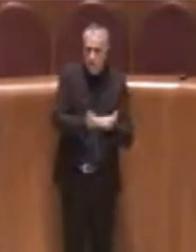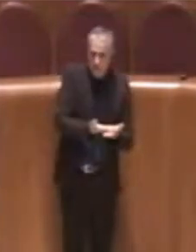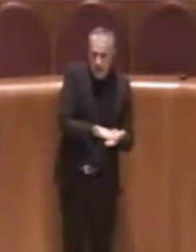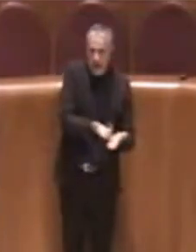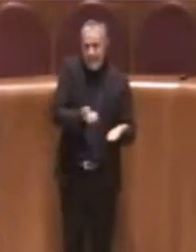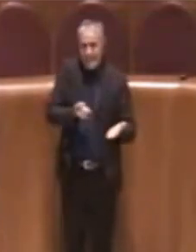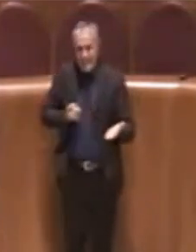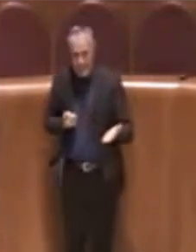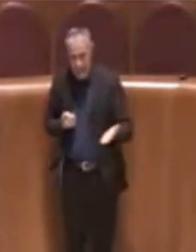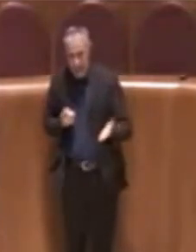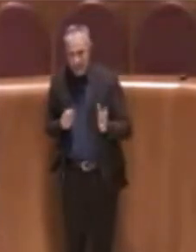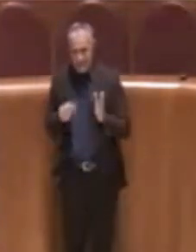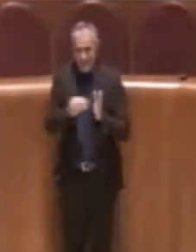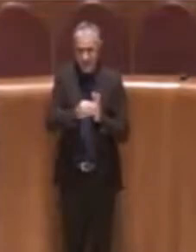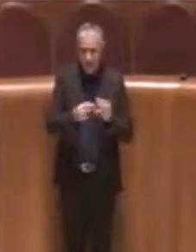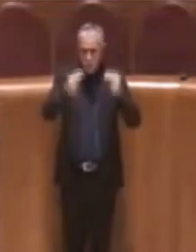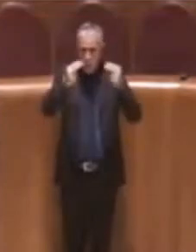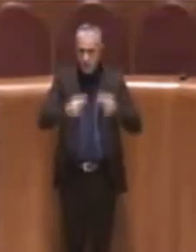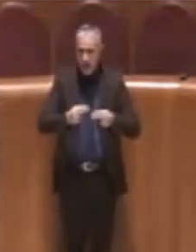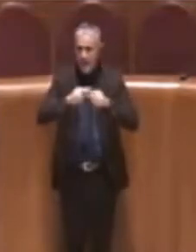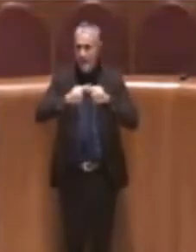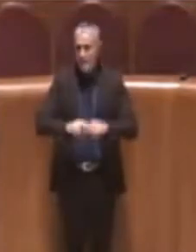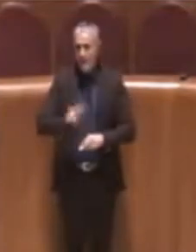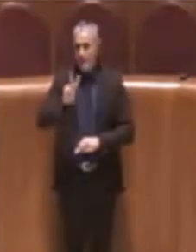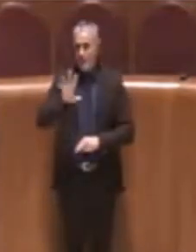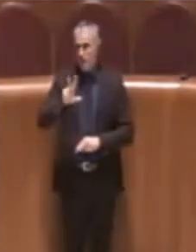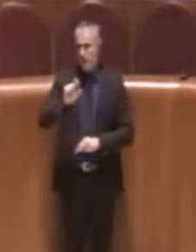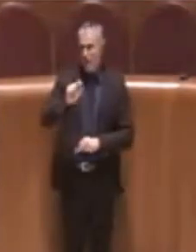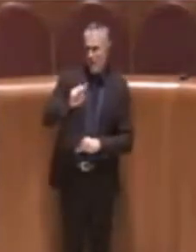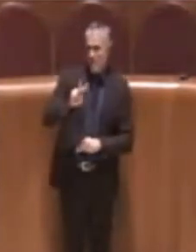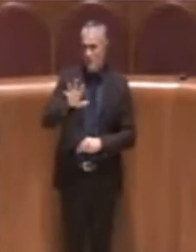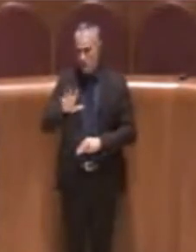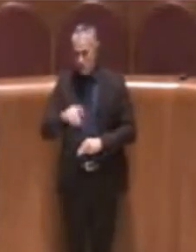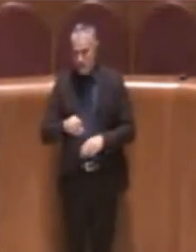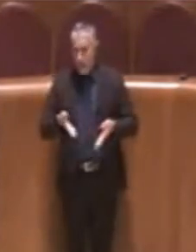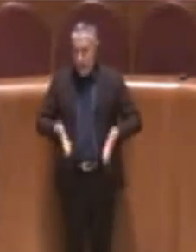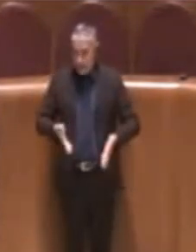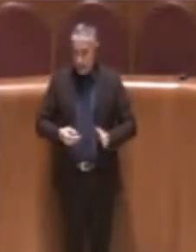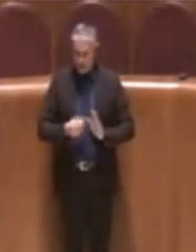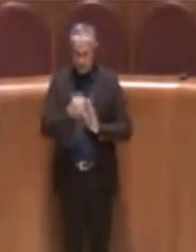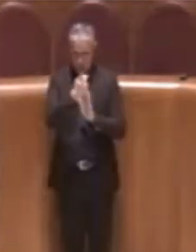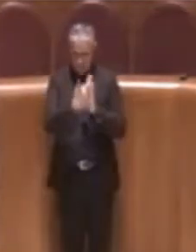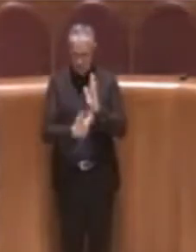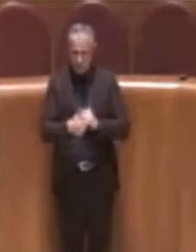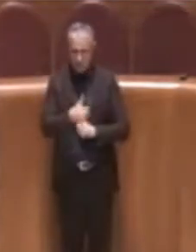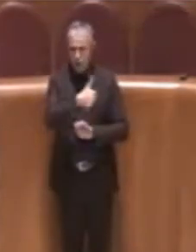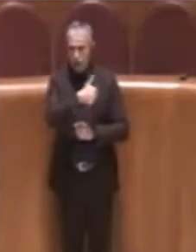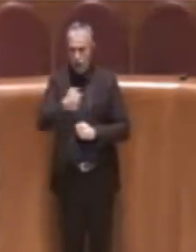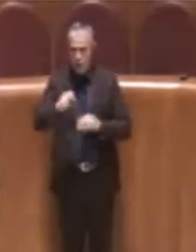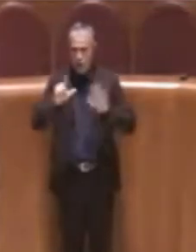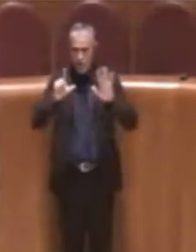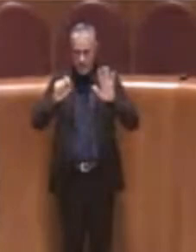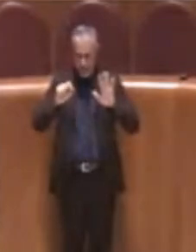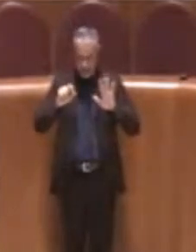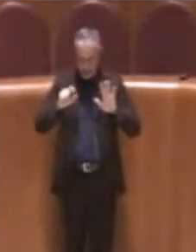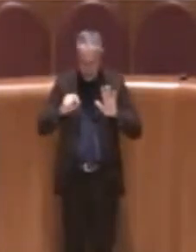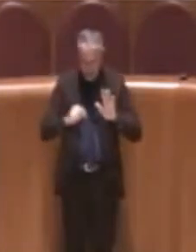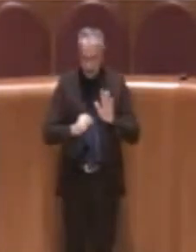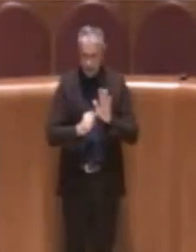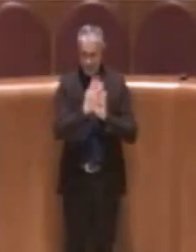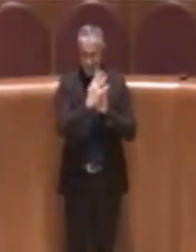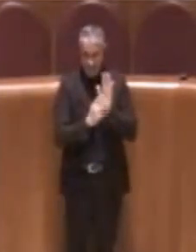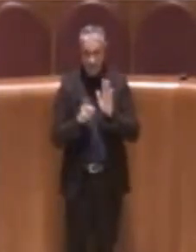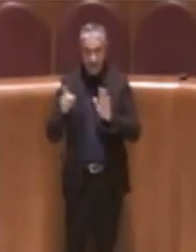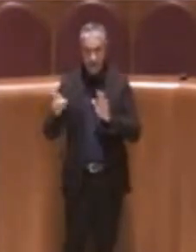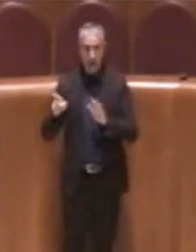saranno 20-25. Ora ci sono 170 emendamenti, evidentemente potete capire quanti ne ha presentato